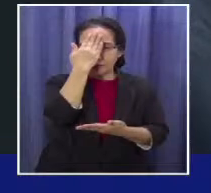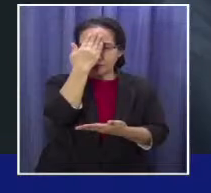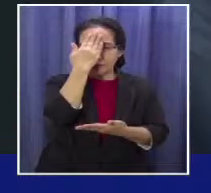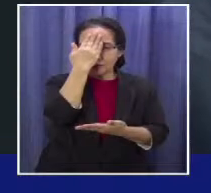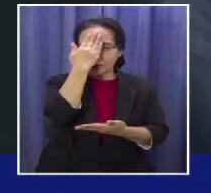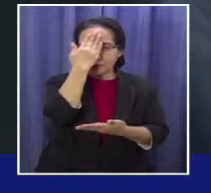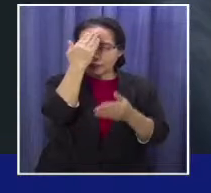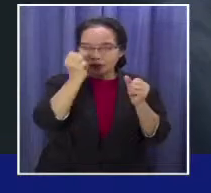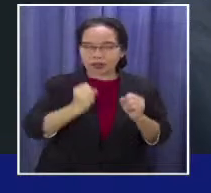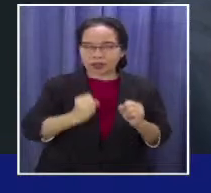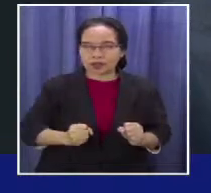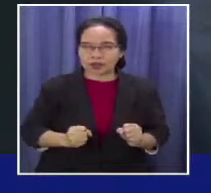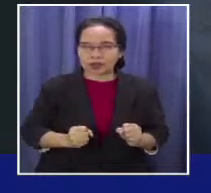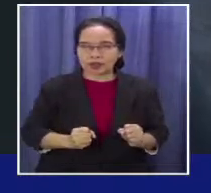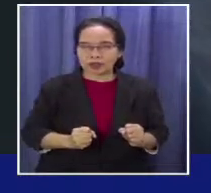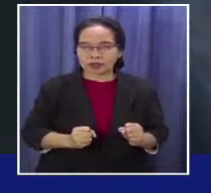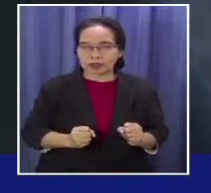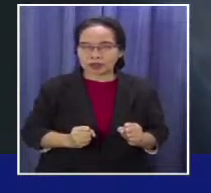nsɛm